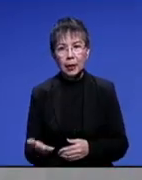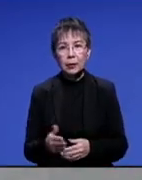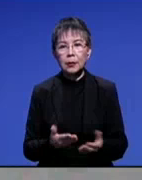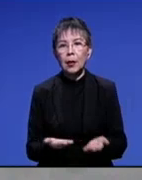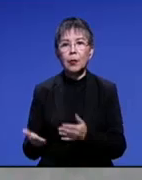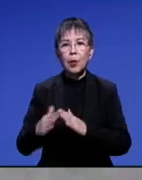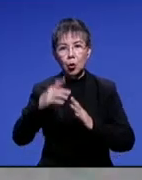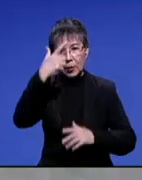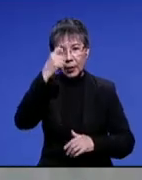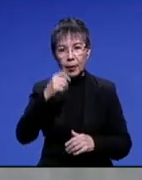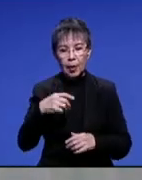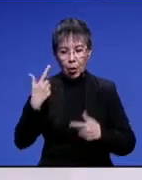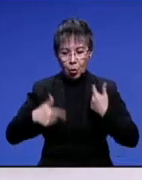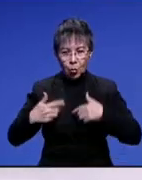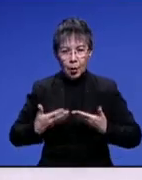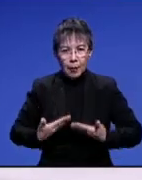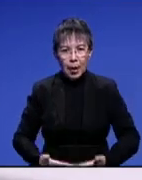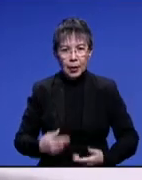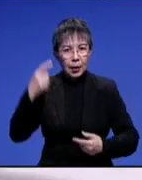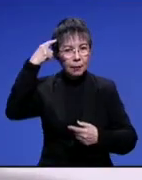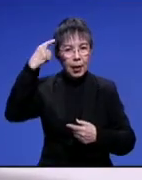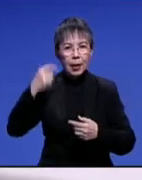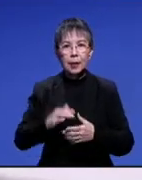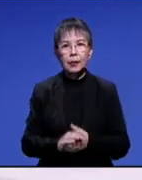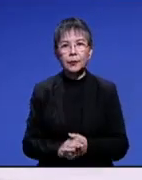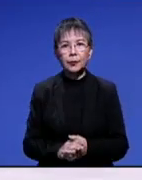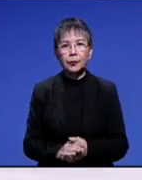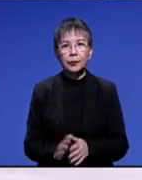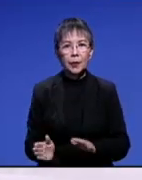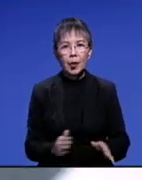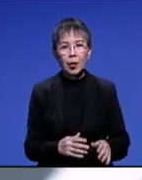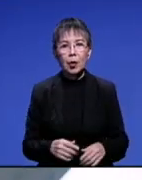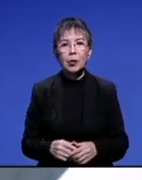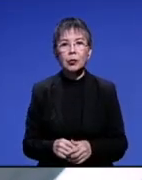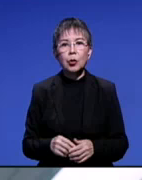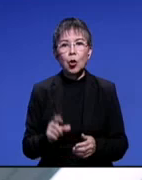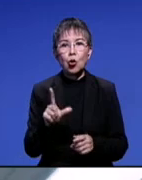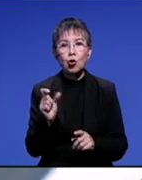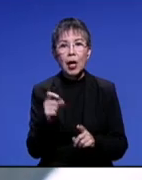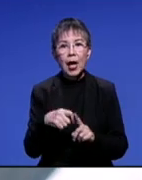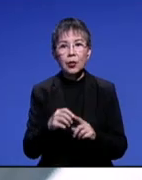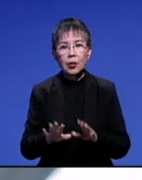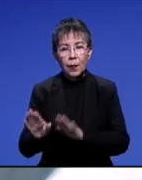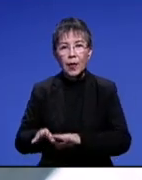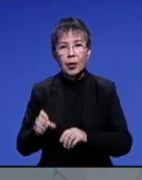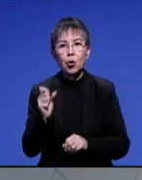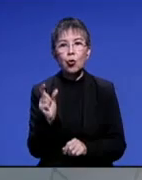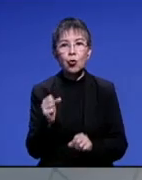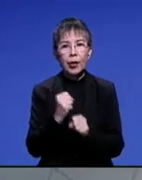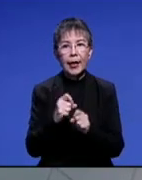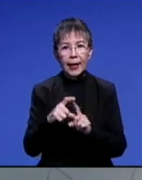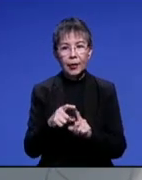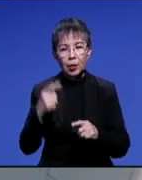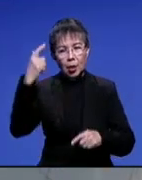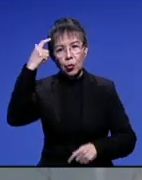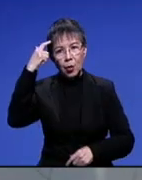rumah sakit lantaran mengalami luka serius di bagian kepala. Sementara itu, luka dirawat di unit gawat darurat Puskesmas Salaman.